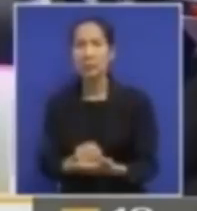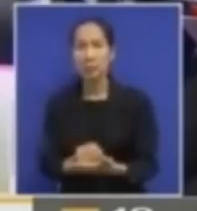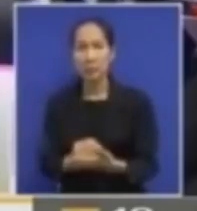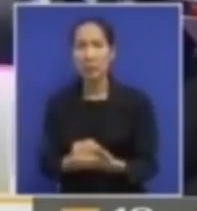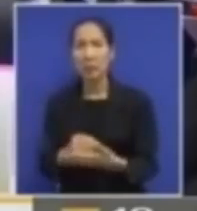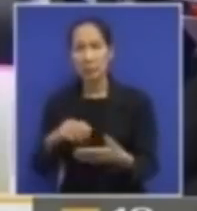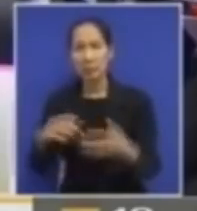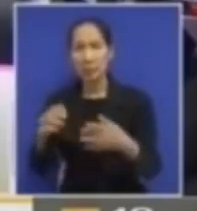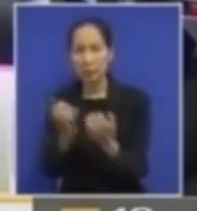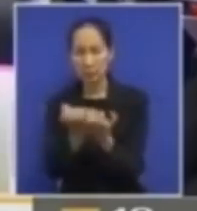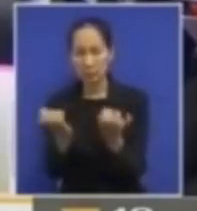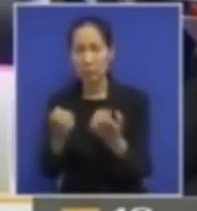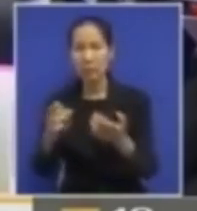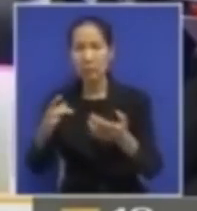เบี้ยว